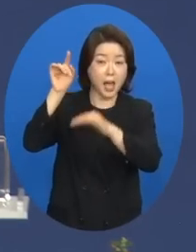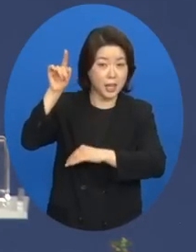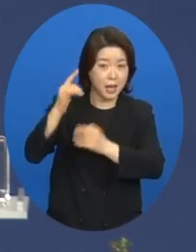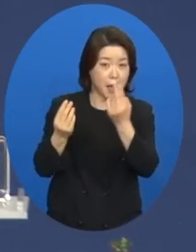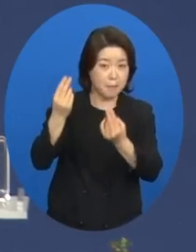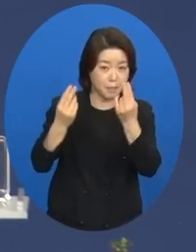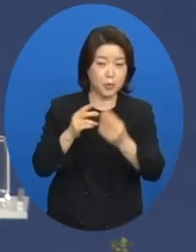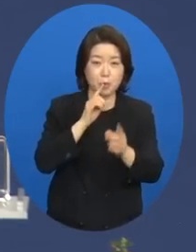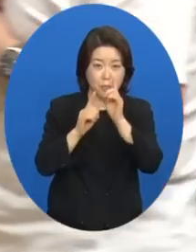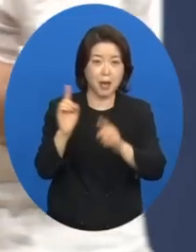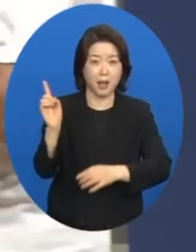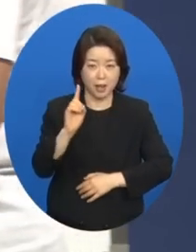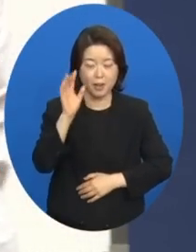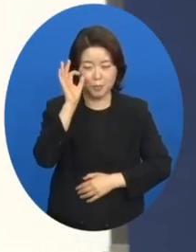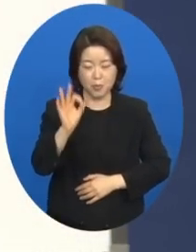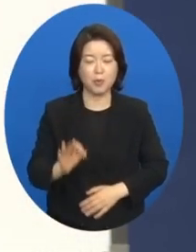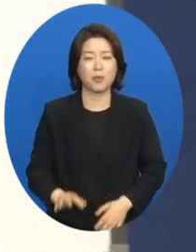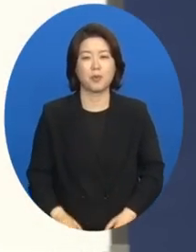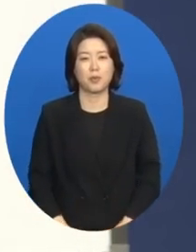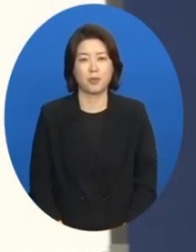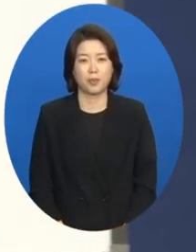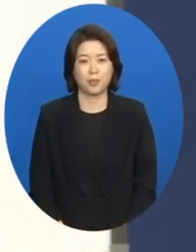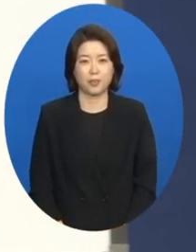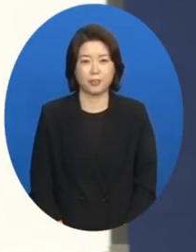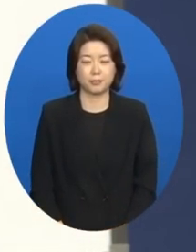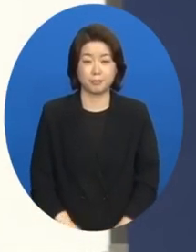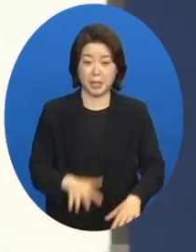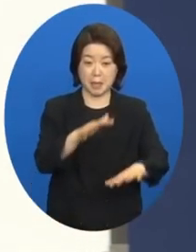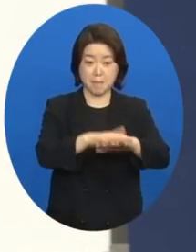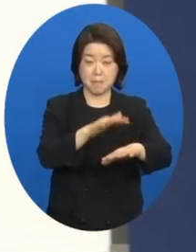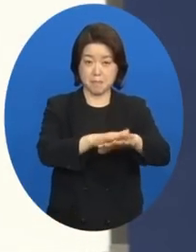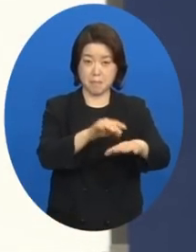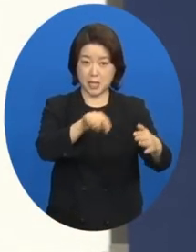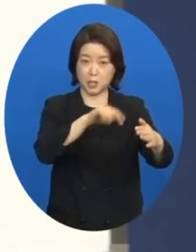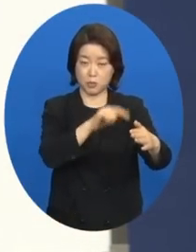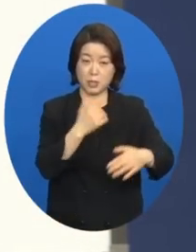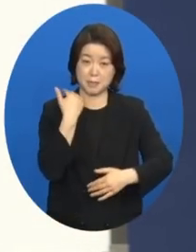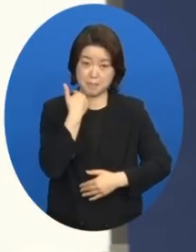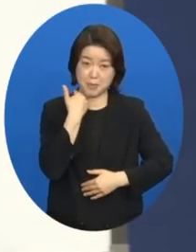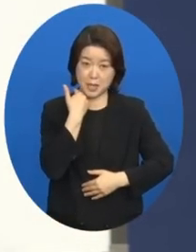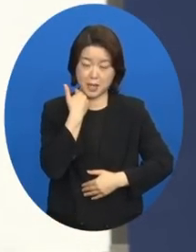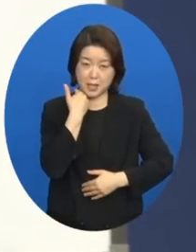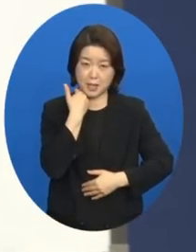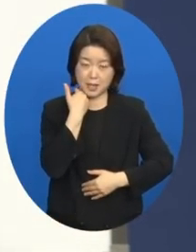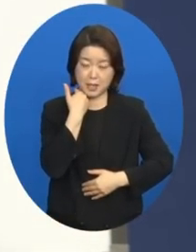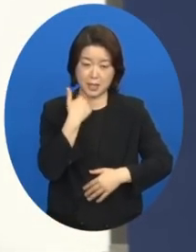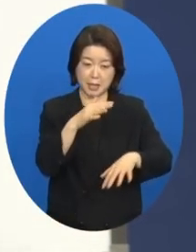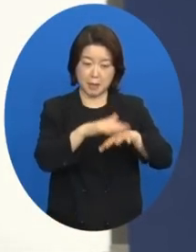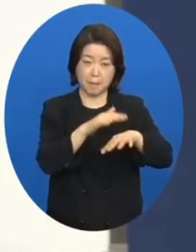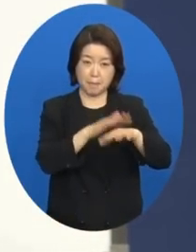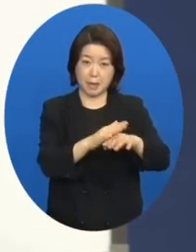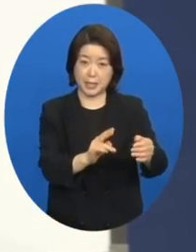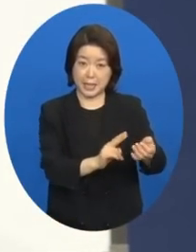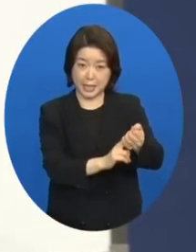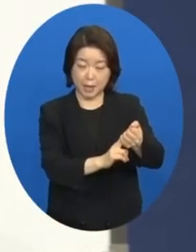때 주님이 비유를 말씀할 때 밭에 감추인 보화를 밭에